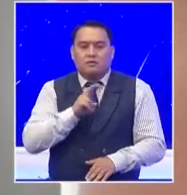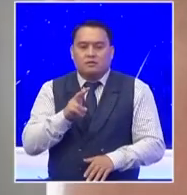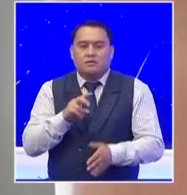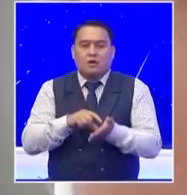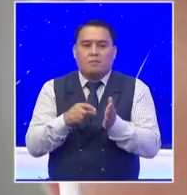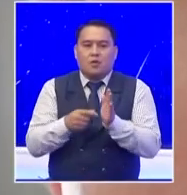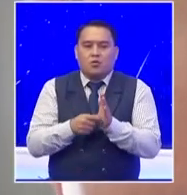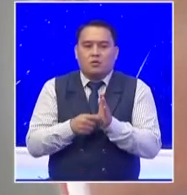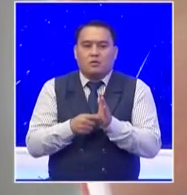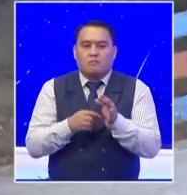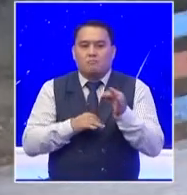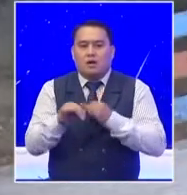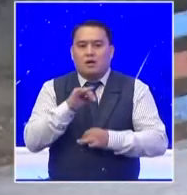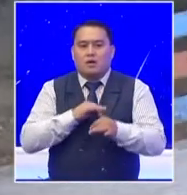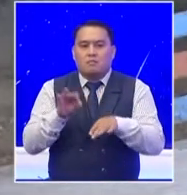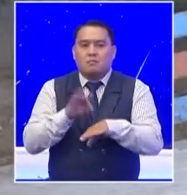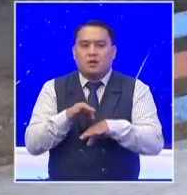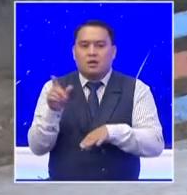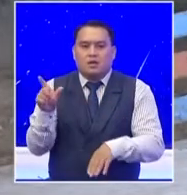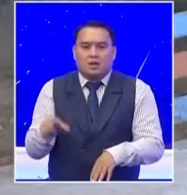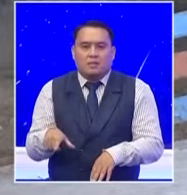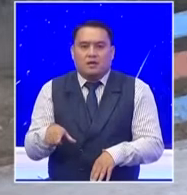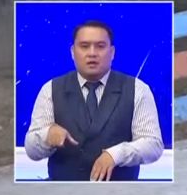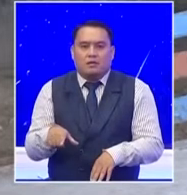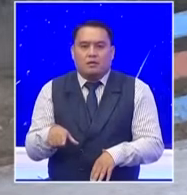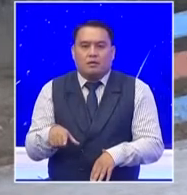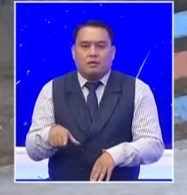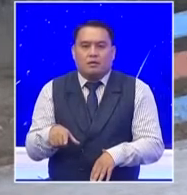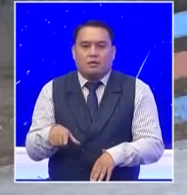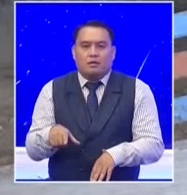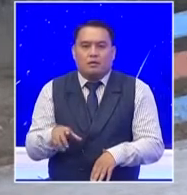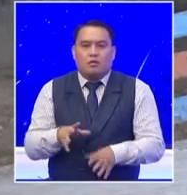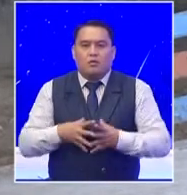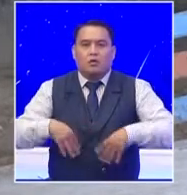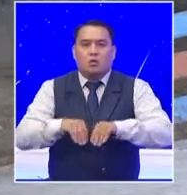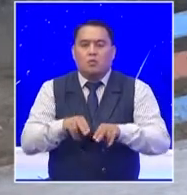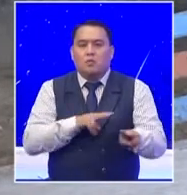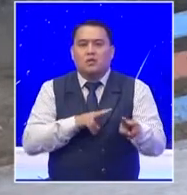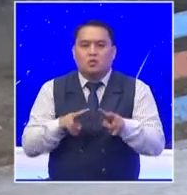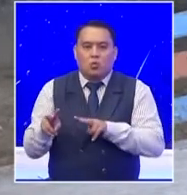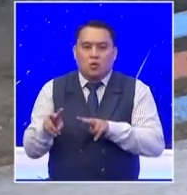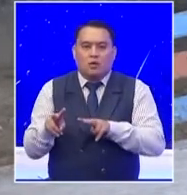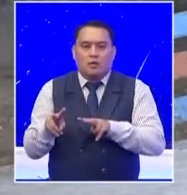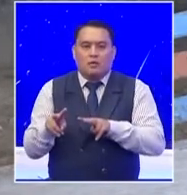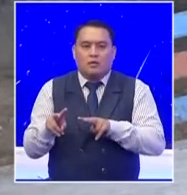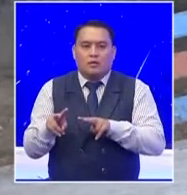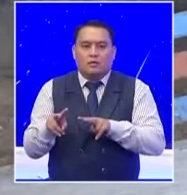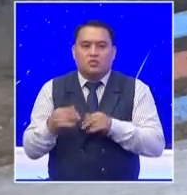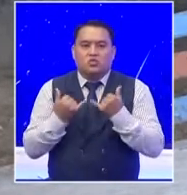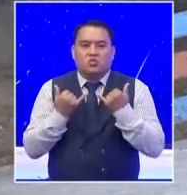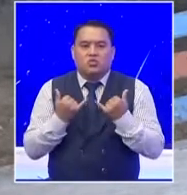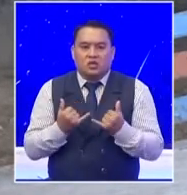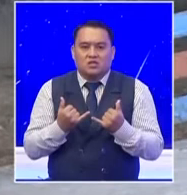отделению, поговорили с больными, то есть провели общий такой мониторинг по больнице, в принципе, на данный